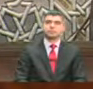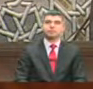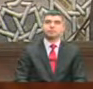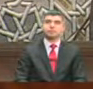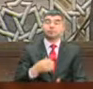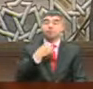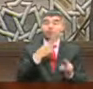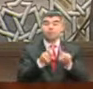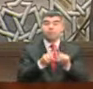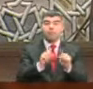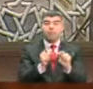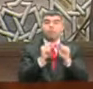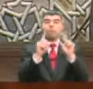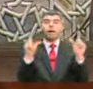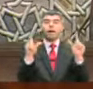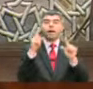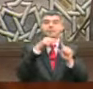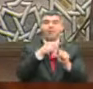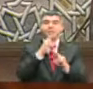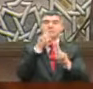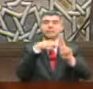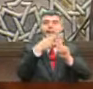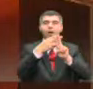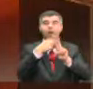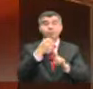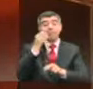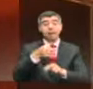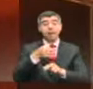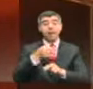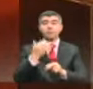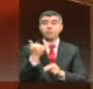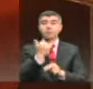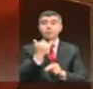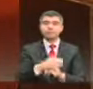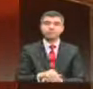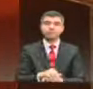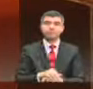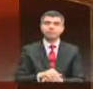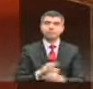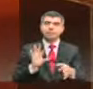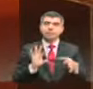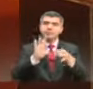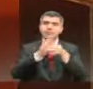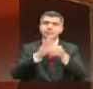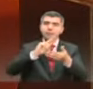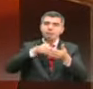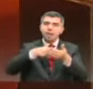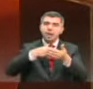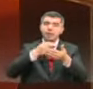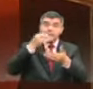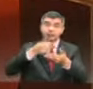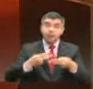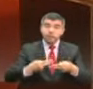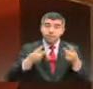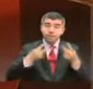باش نوضح الأمور مزيان، تنشكرك السيدنا المحترم، باش نوضح الأمور مزيان. هذه الاتفاقية غتبدا التطبيق ديالها